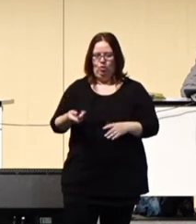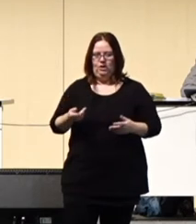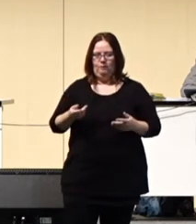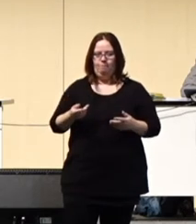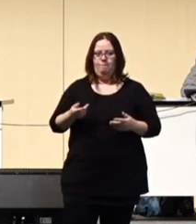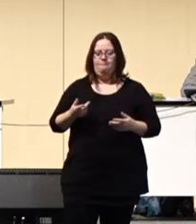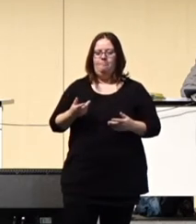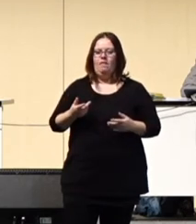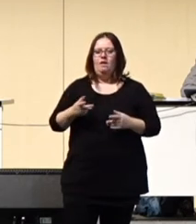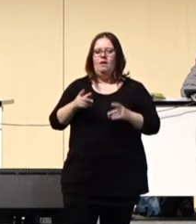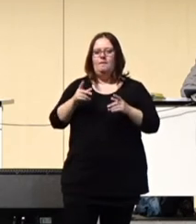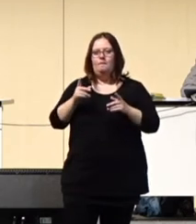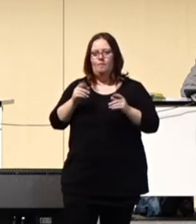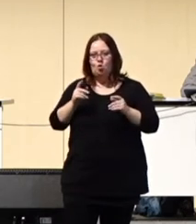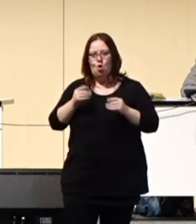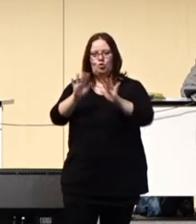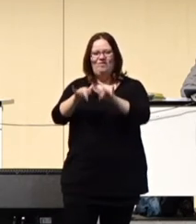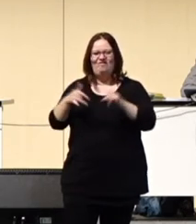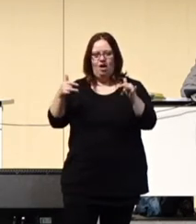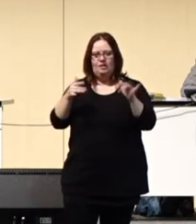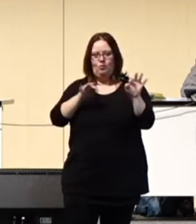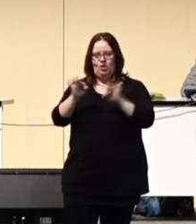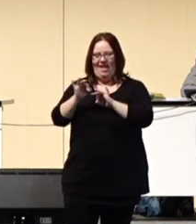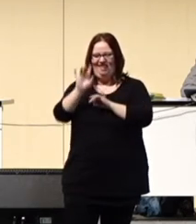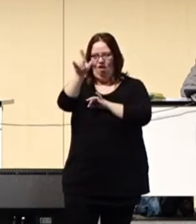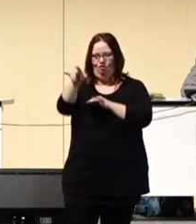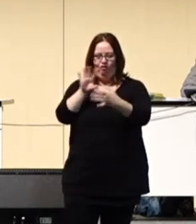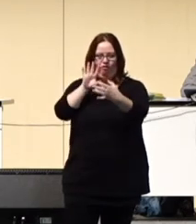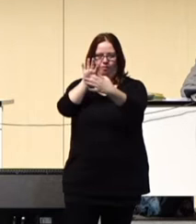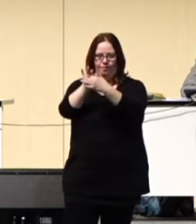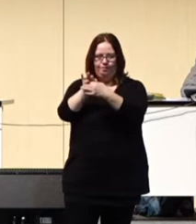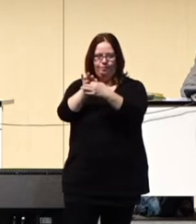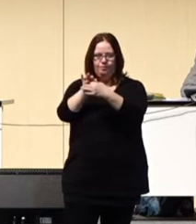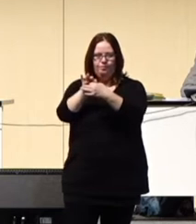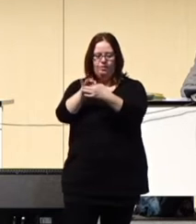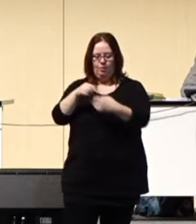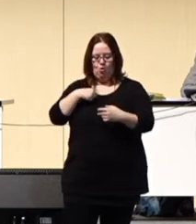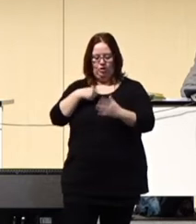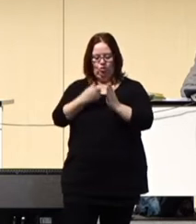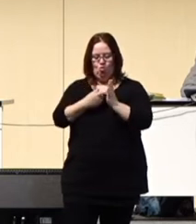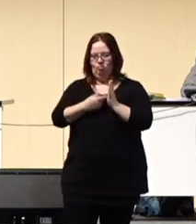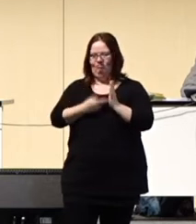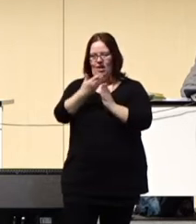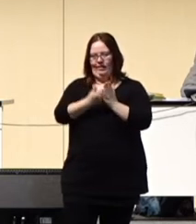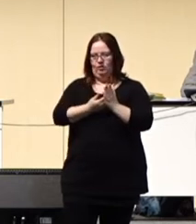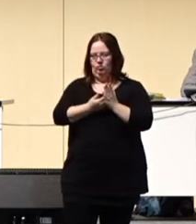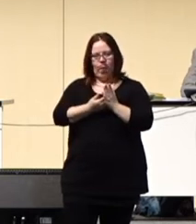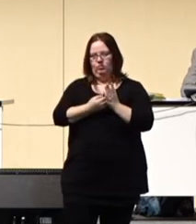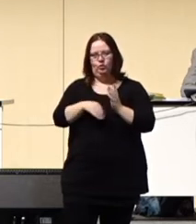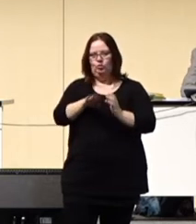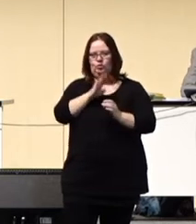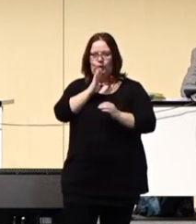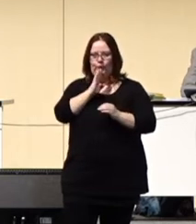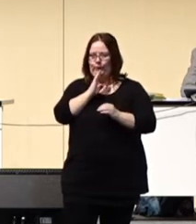Diese Zurechnung zum Versammlungsleiter reicht nach den uns vorliegenden Erkenntnissen derzeit noch